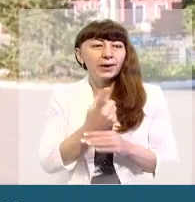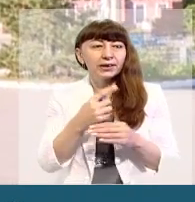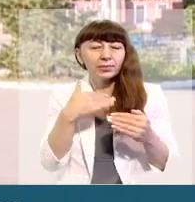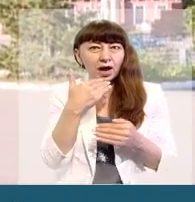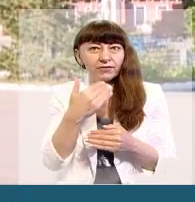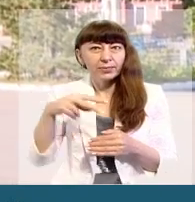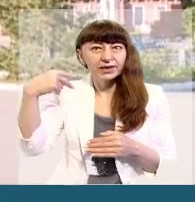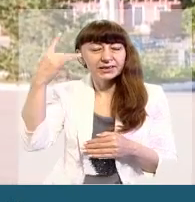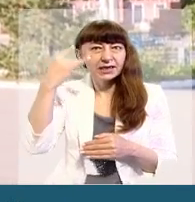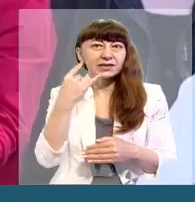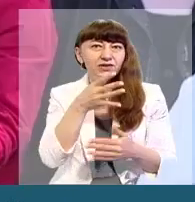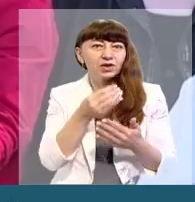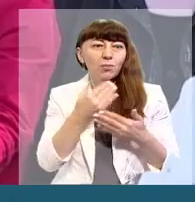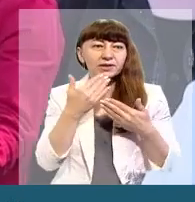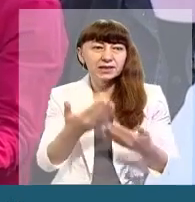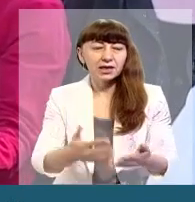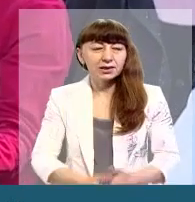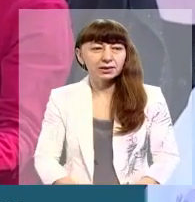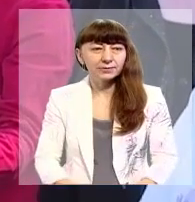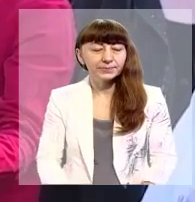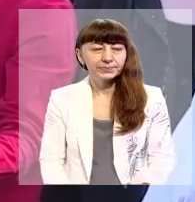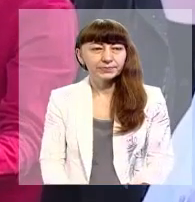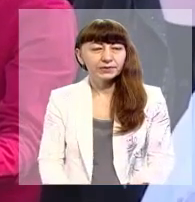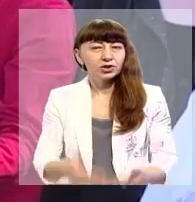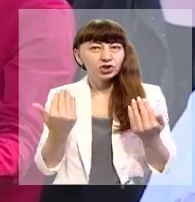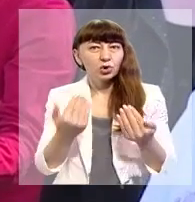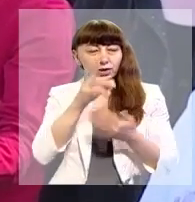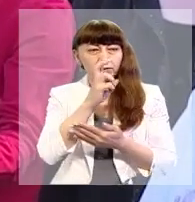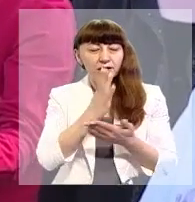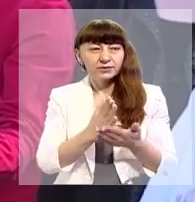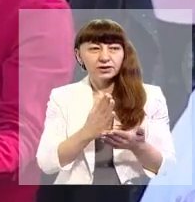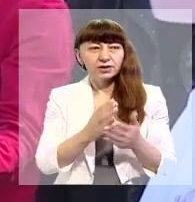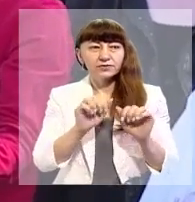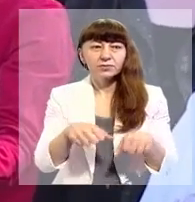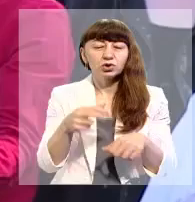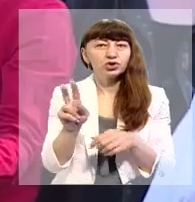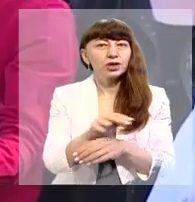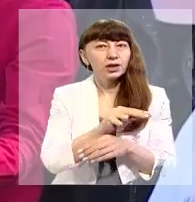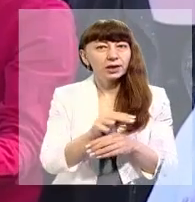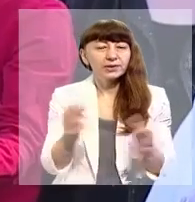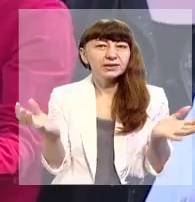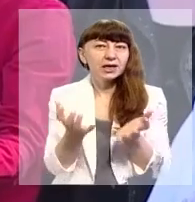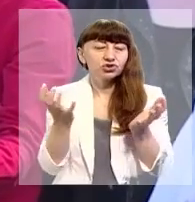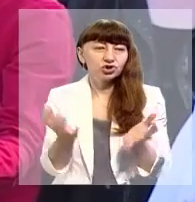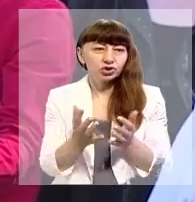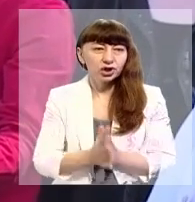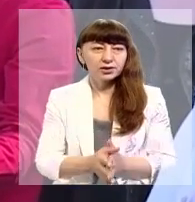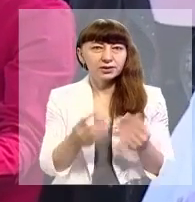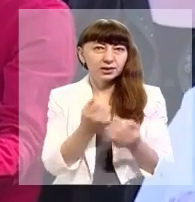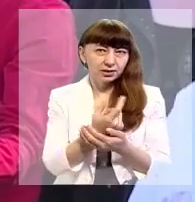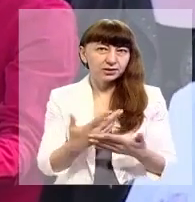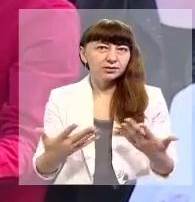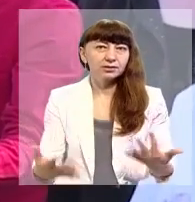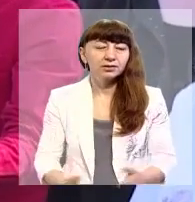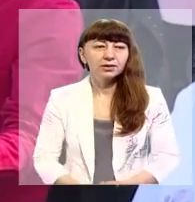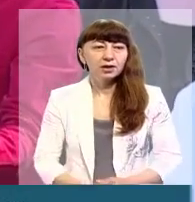сказал президент в своем послании. Сейчас у государства возможности есть и ремонтировать, и содержать, и так далее, и так далее.